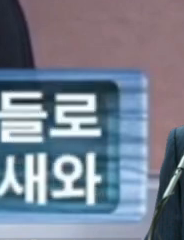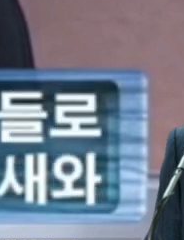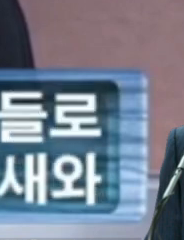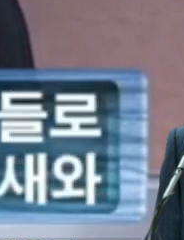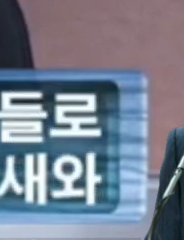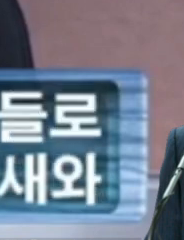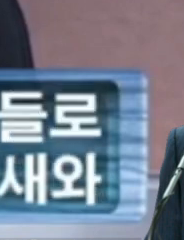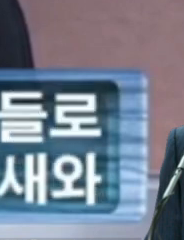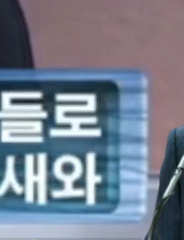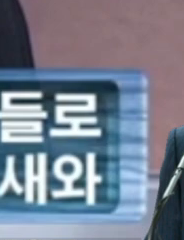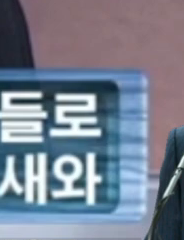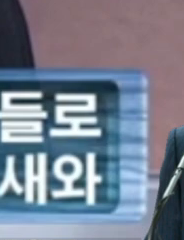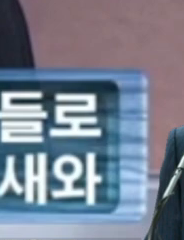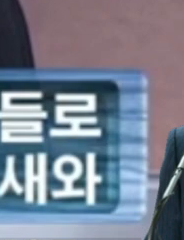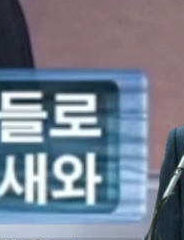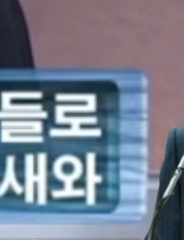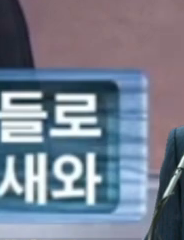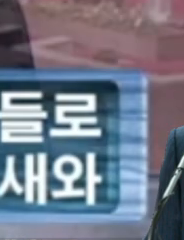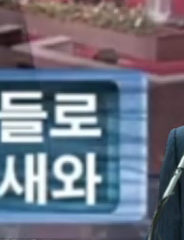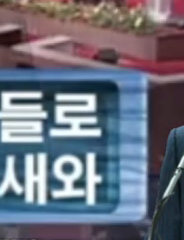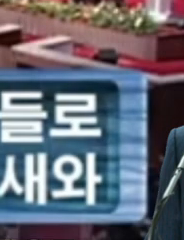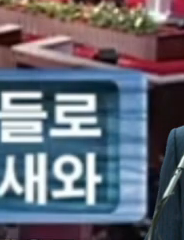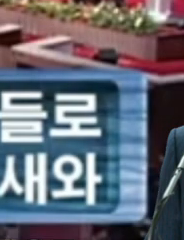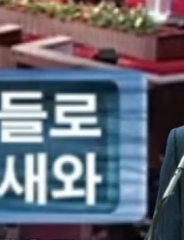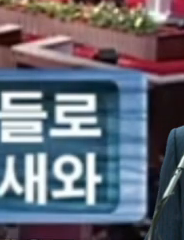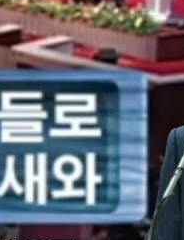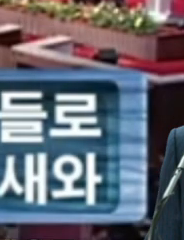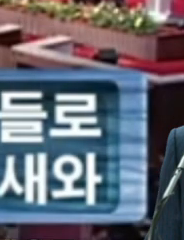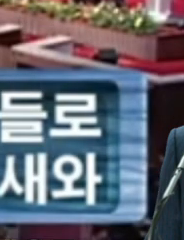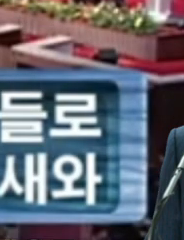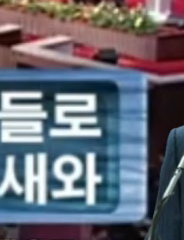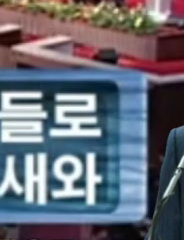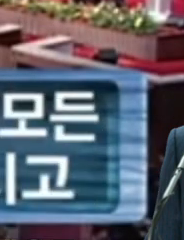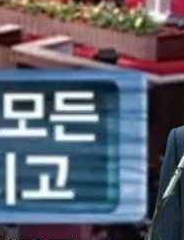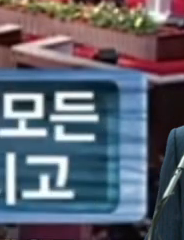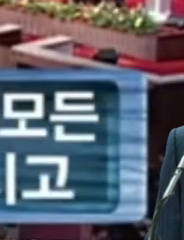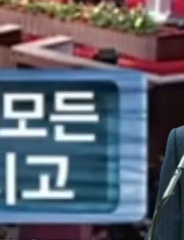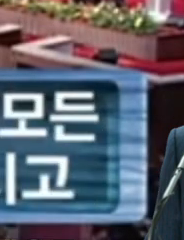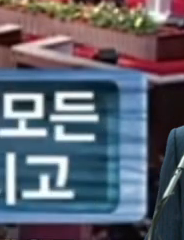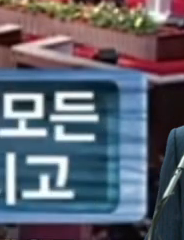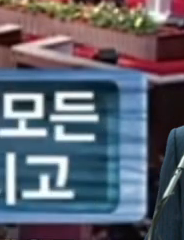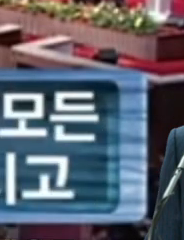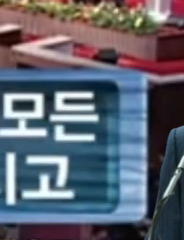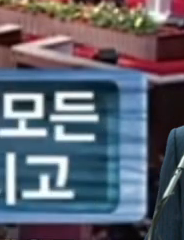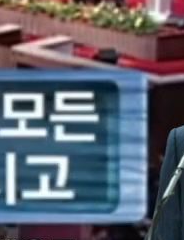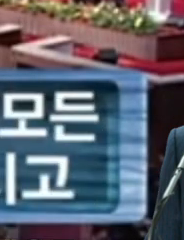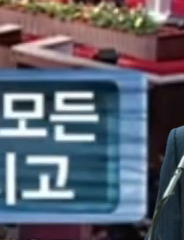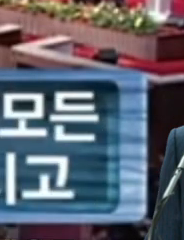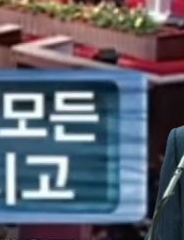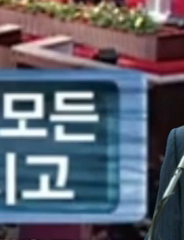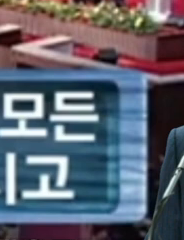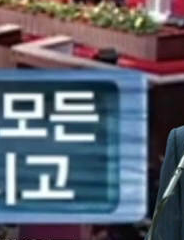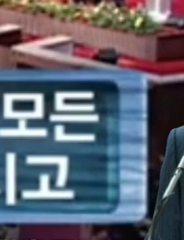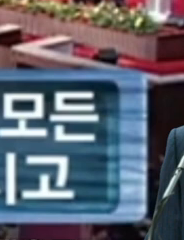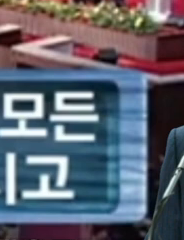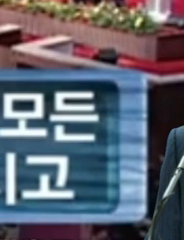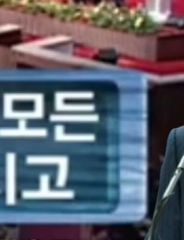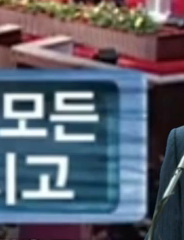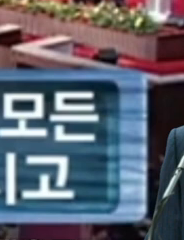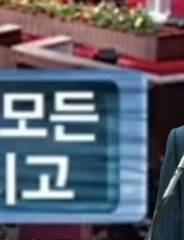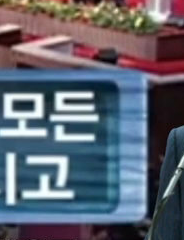사람을 만들고 그들로 바다의 물고기와 하늘의 새와 가축과 온